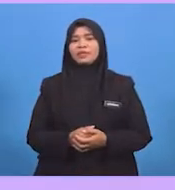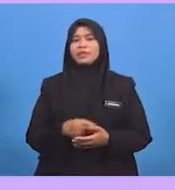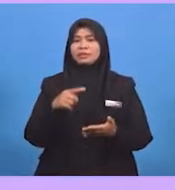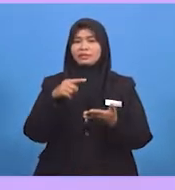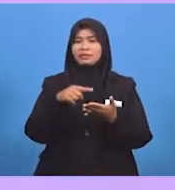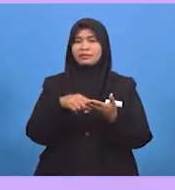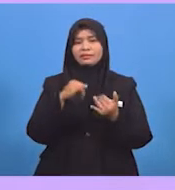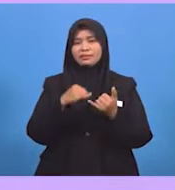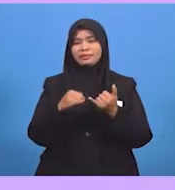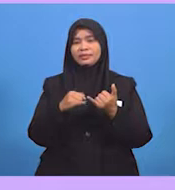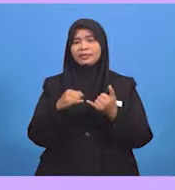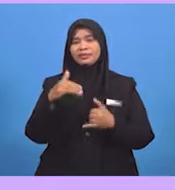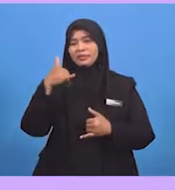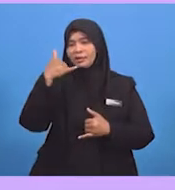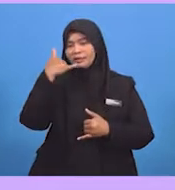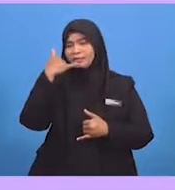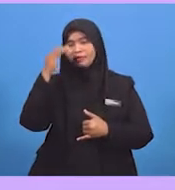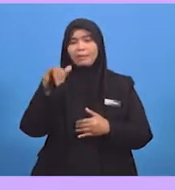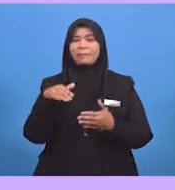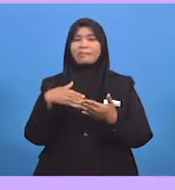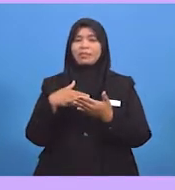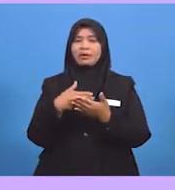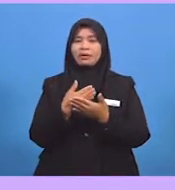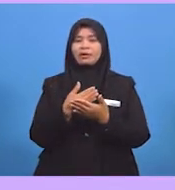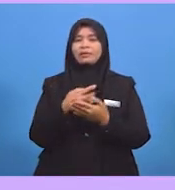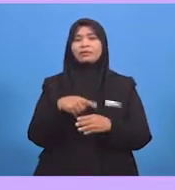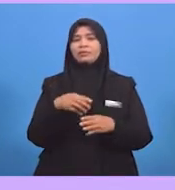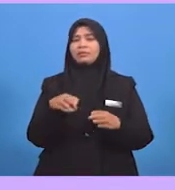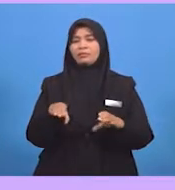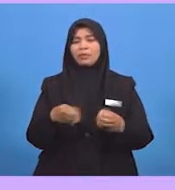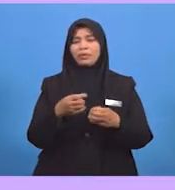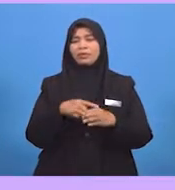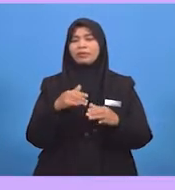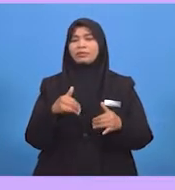adalah telefon bimbit terkini yang dihasilkan di Amerika Syarikat.